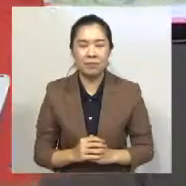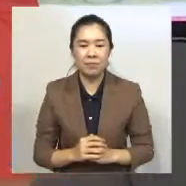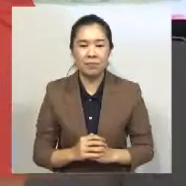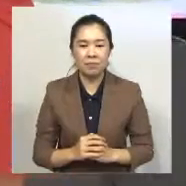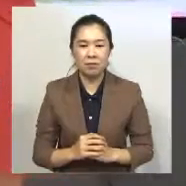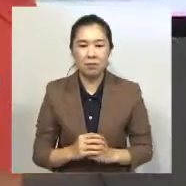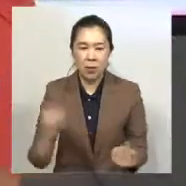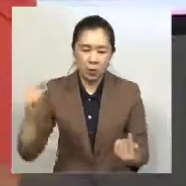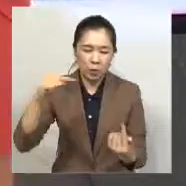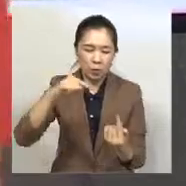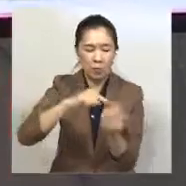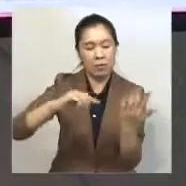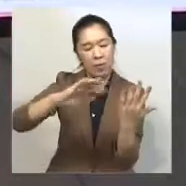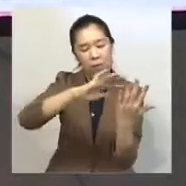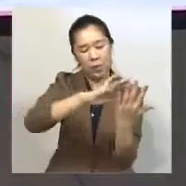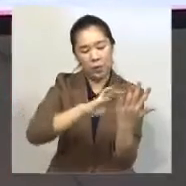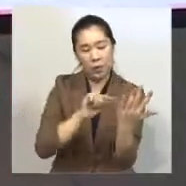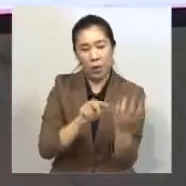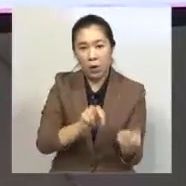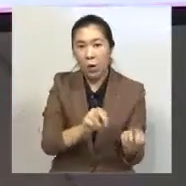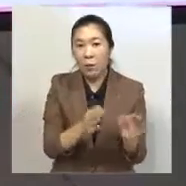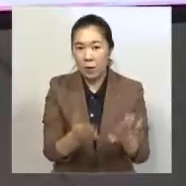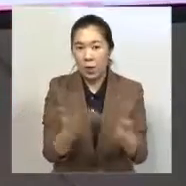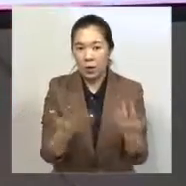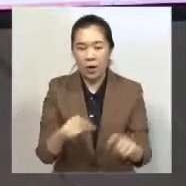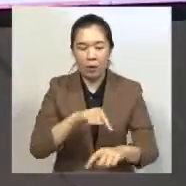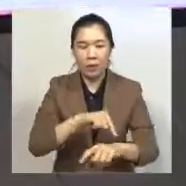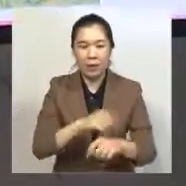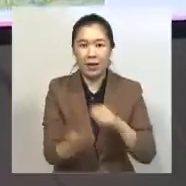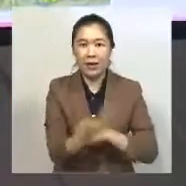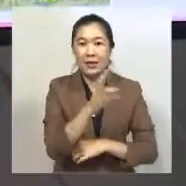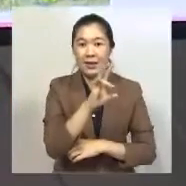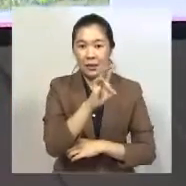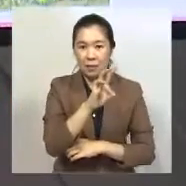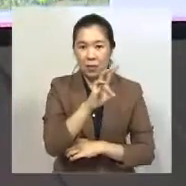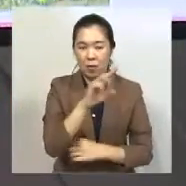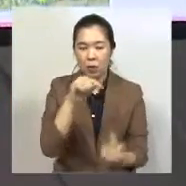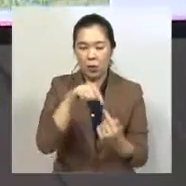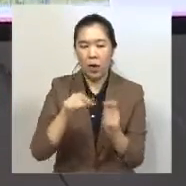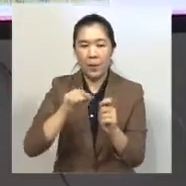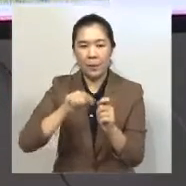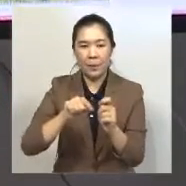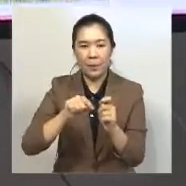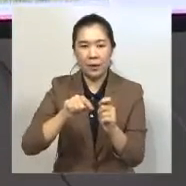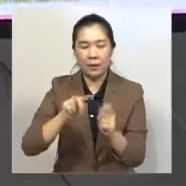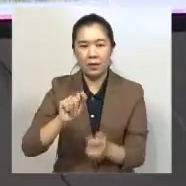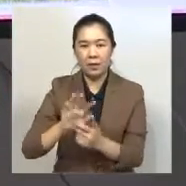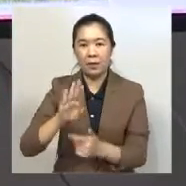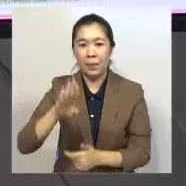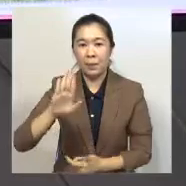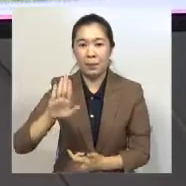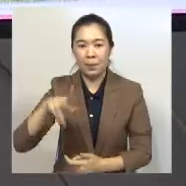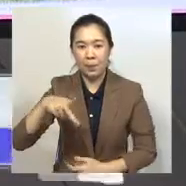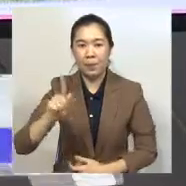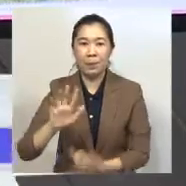ที่นครพนมแล้วนะครับมันก็เคลื่อนตัวเข้ามาตอน 7:00 นี่อยู่ที่อำเภอปะปากนะครับปะปาก 7:00